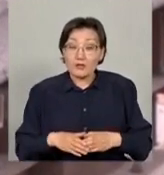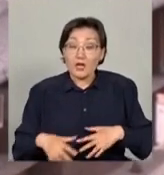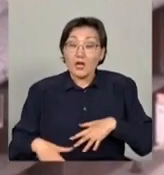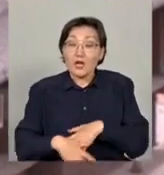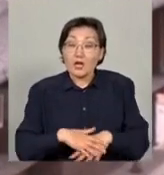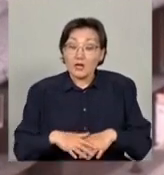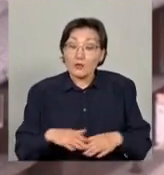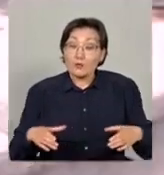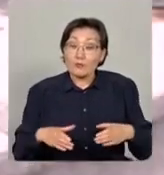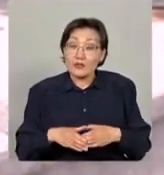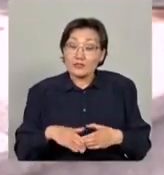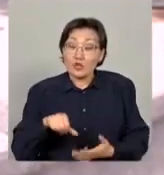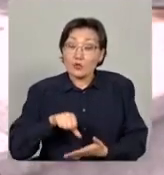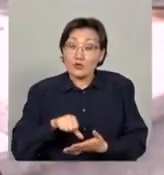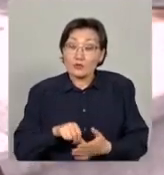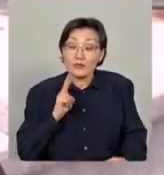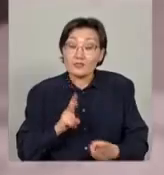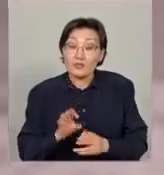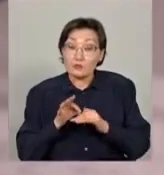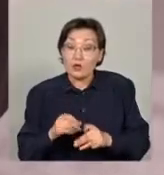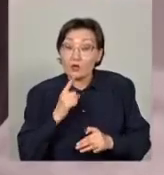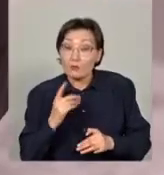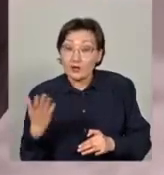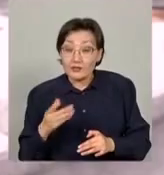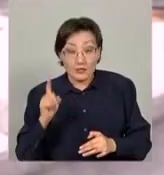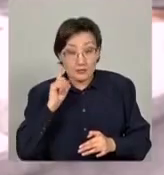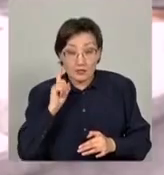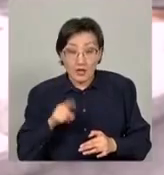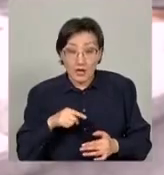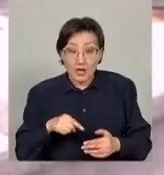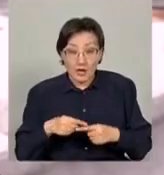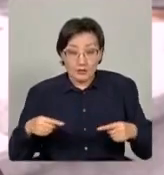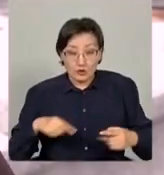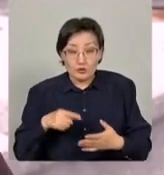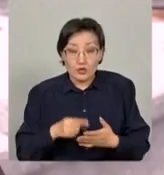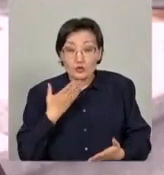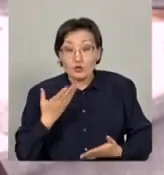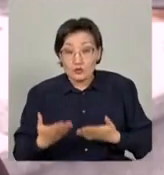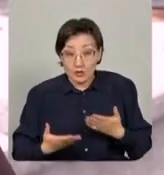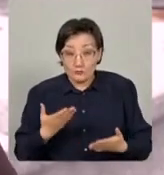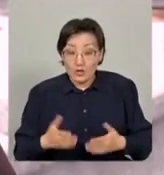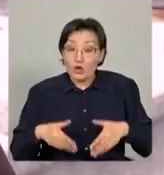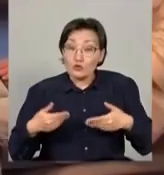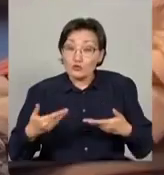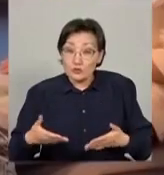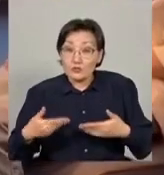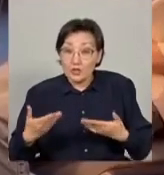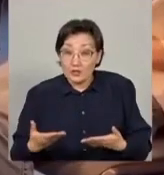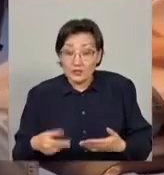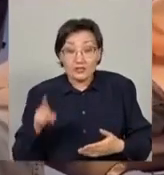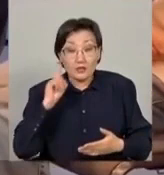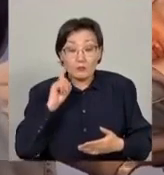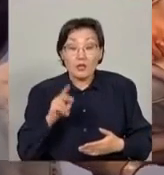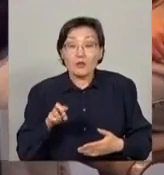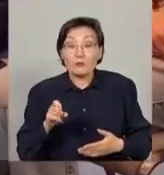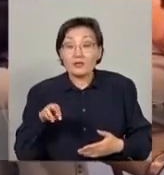партиясының өкілдерімен кездесу өткізді. Олардың баяндамаларын тыңдап, әртүрлі сұрақтар беріліп, ұсыныстар айтылды. Байтақ